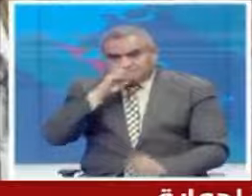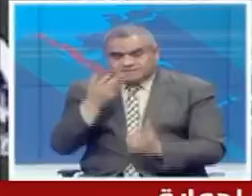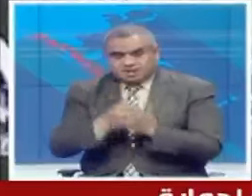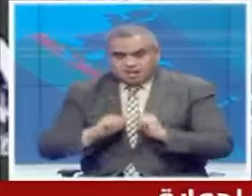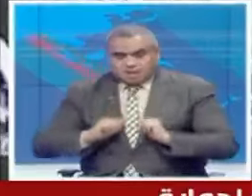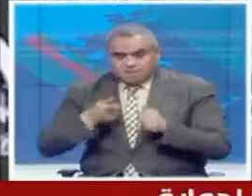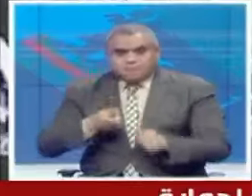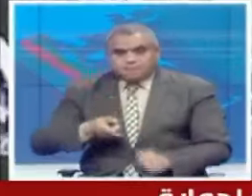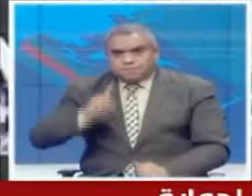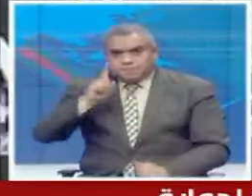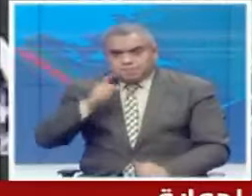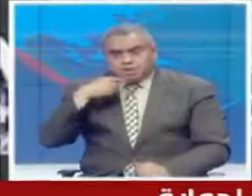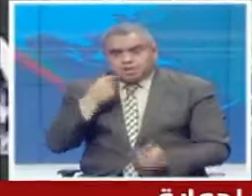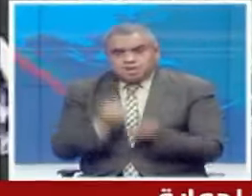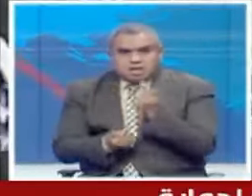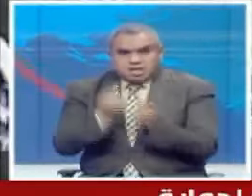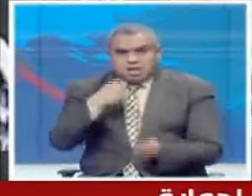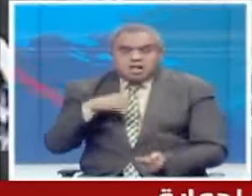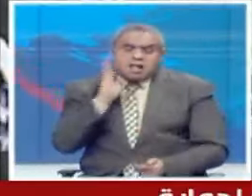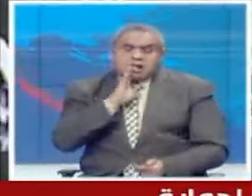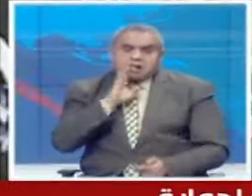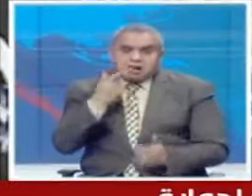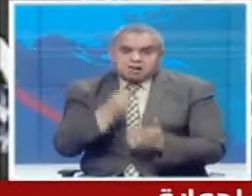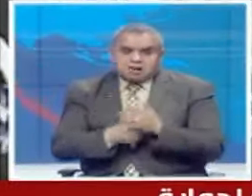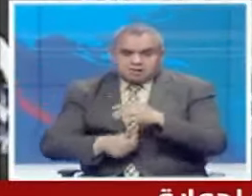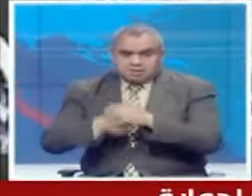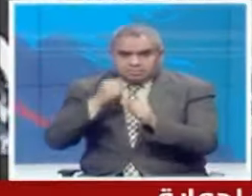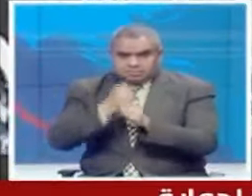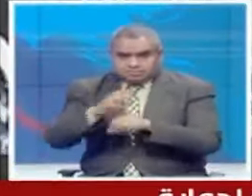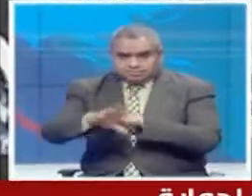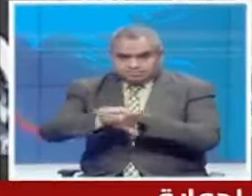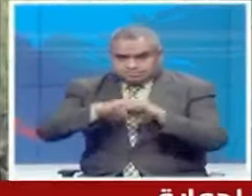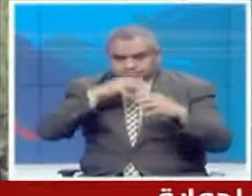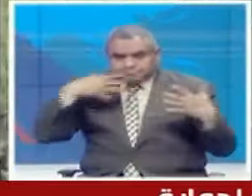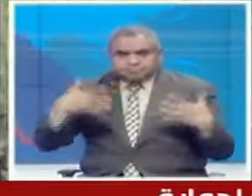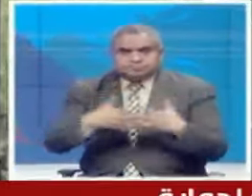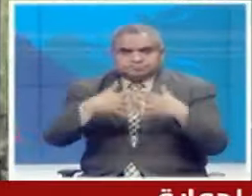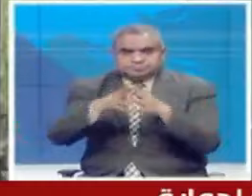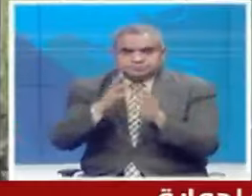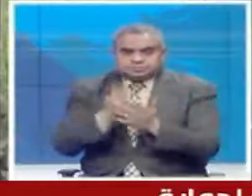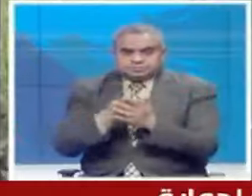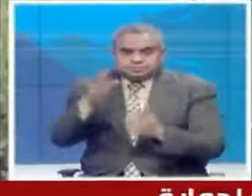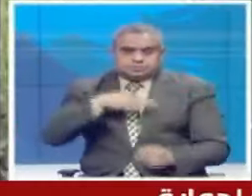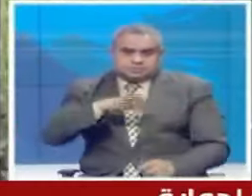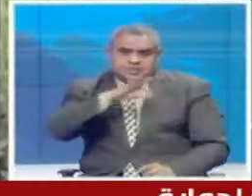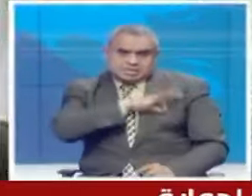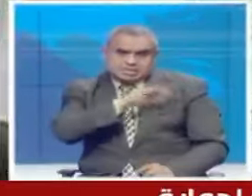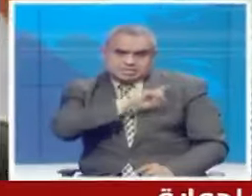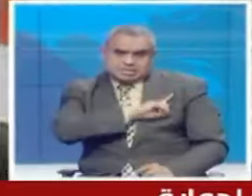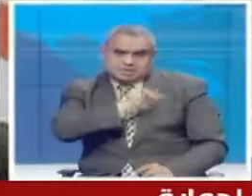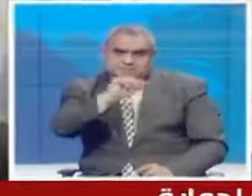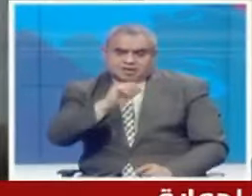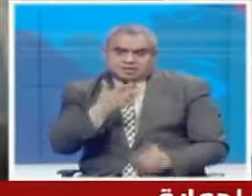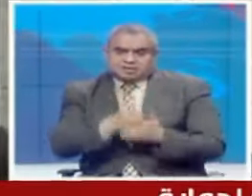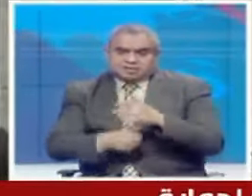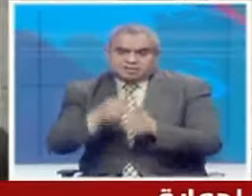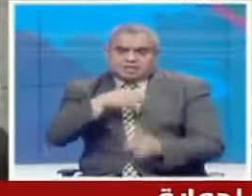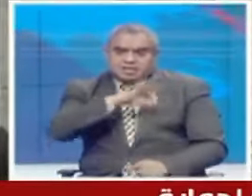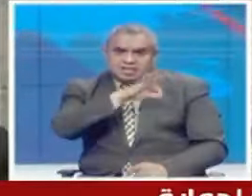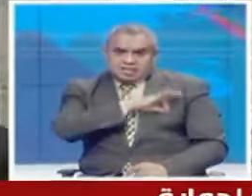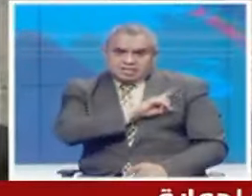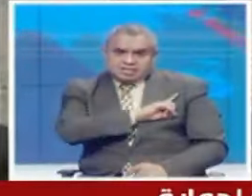إزرع، بالإضافة إلى آخرين يرغبون في الاشتراك فيها والاستفادة منها. الاستفادة جميلة